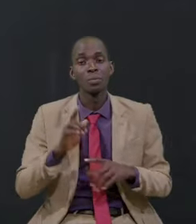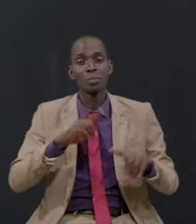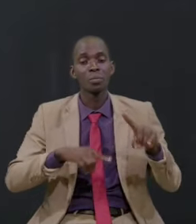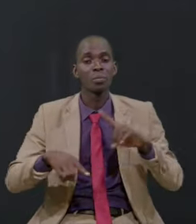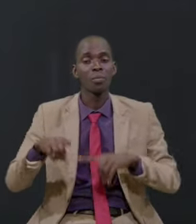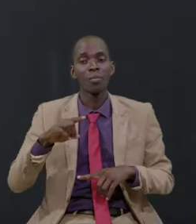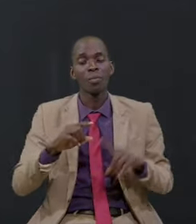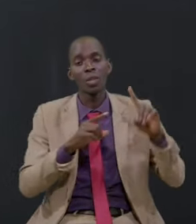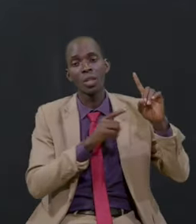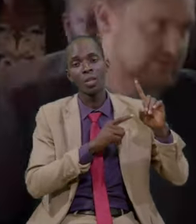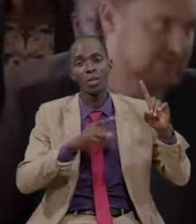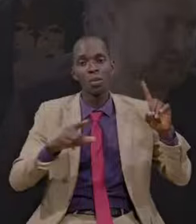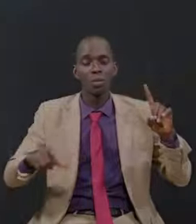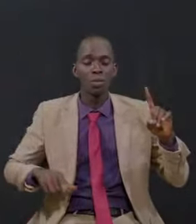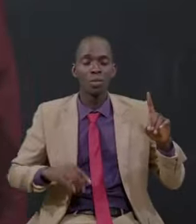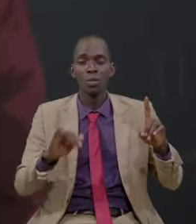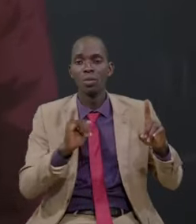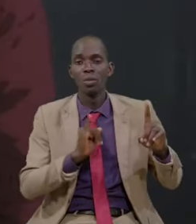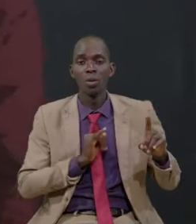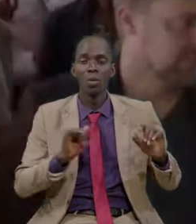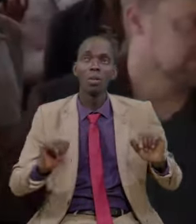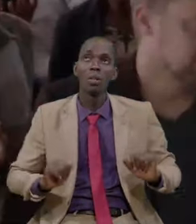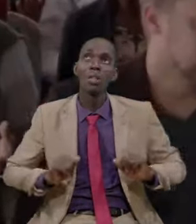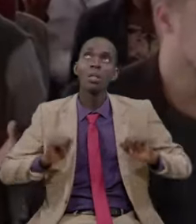Seigneur, je m'engage à la parole.